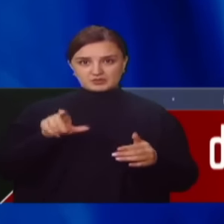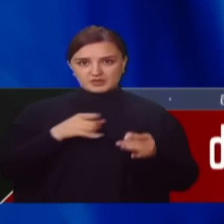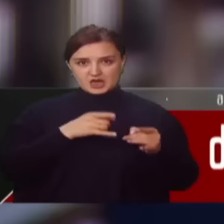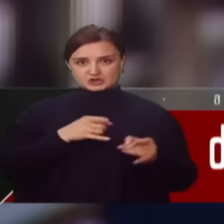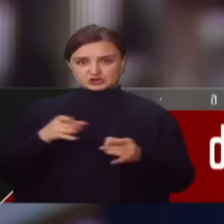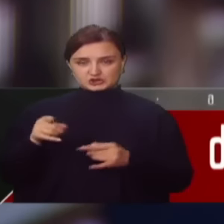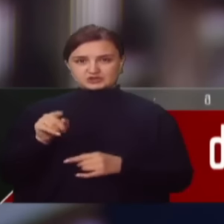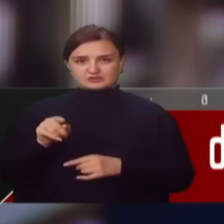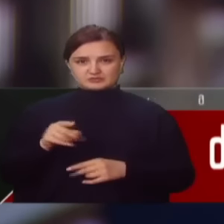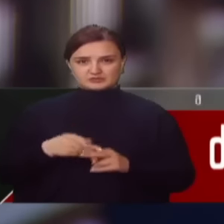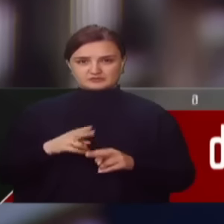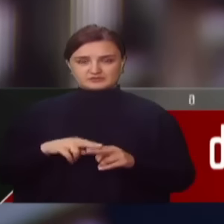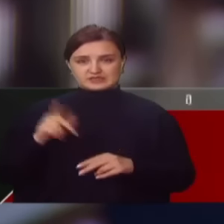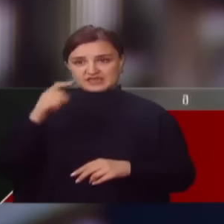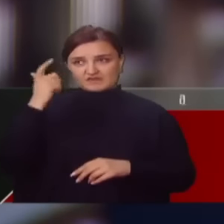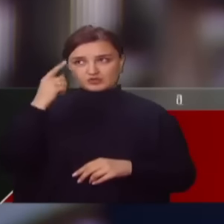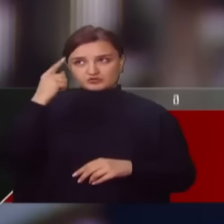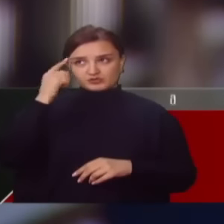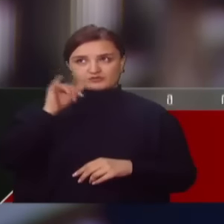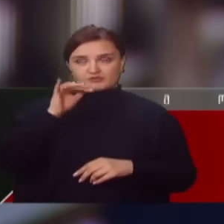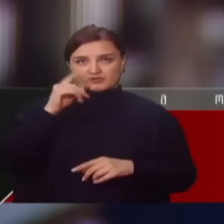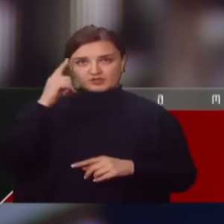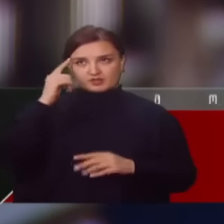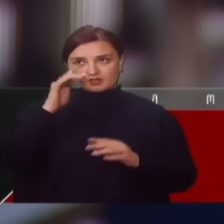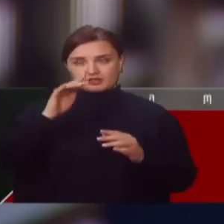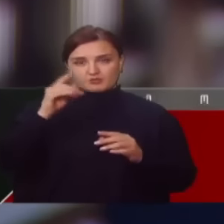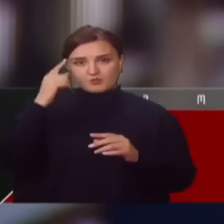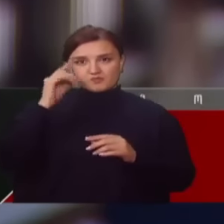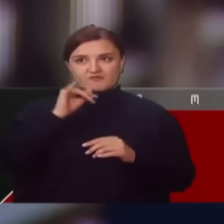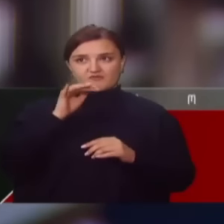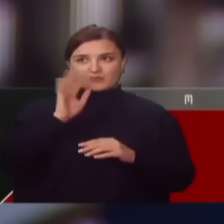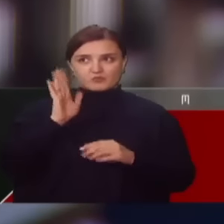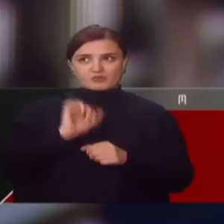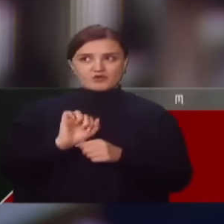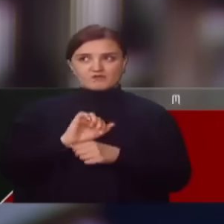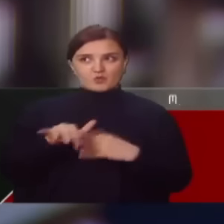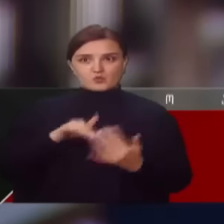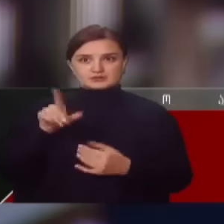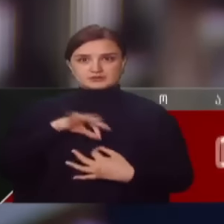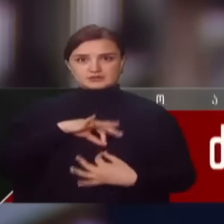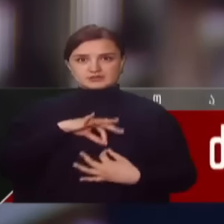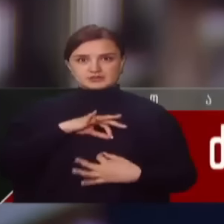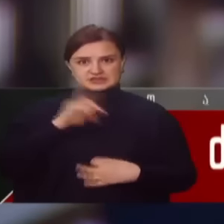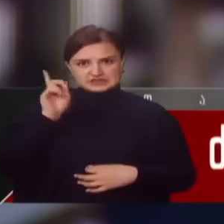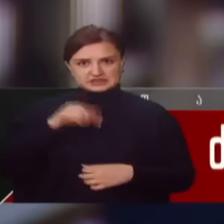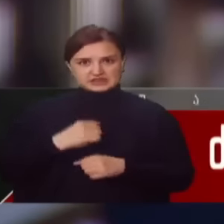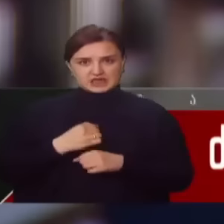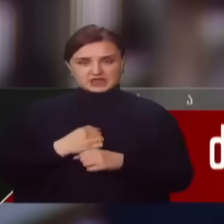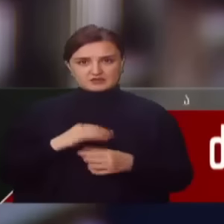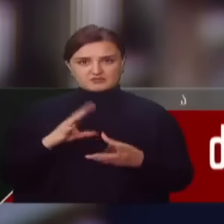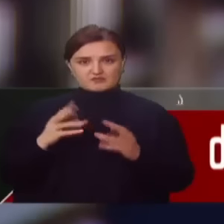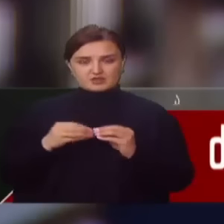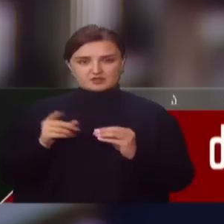საკითხები გამოიცნო ბიზნესი შუს ელანდება რევოლუცია და რადგან ელანდება რევოლუცია რევოლუციას ქმნიან ანუ ყველაფერს აკეთებს ის რომ მართლა რაღაც მოხდეს თორე